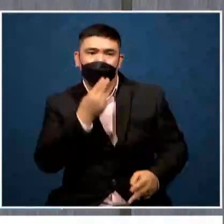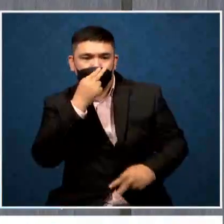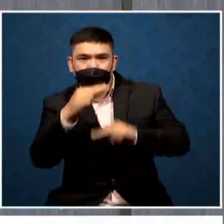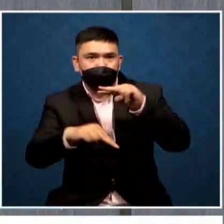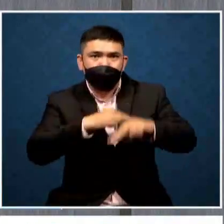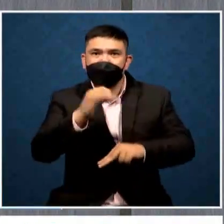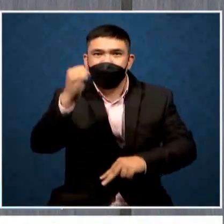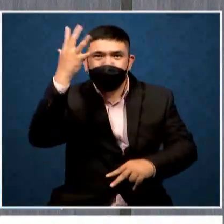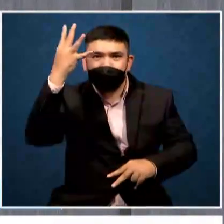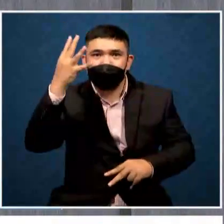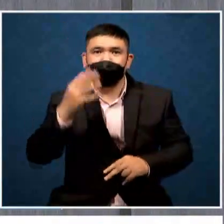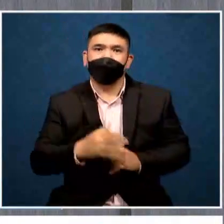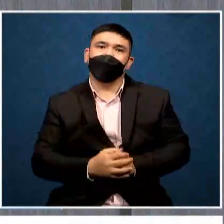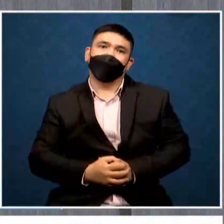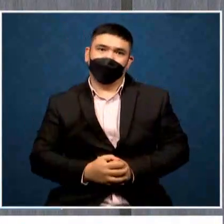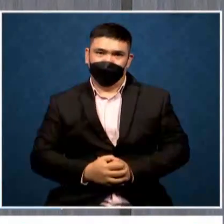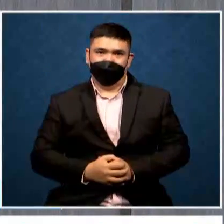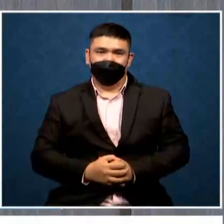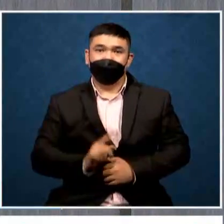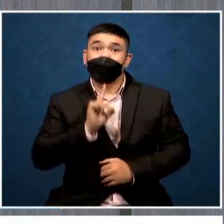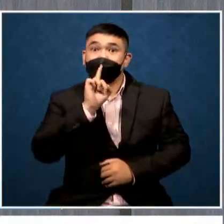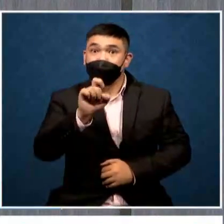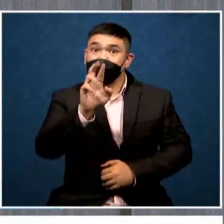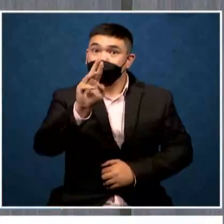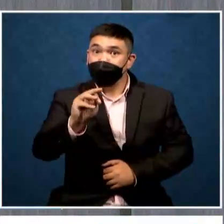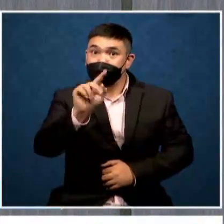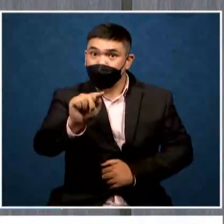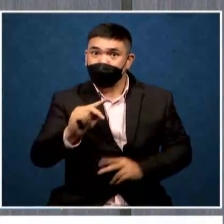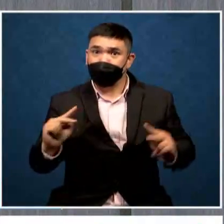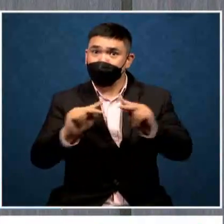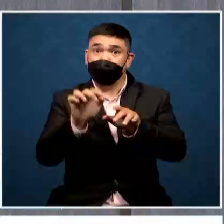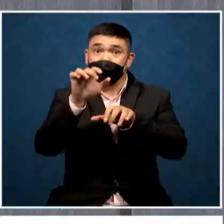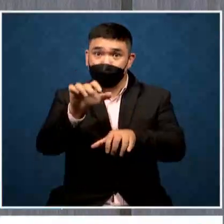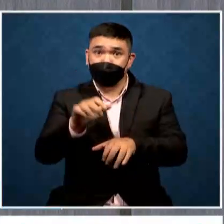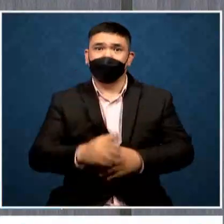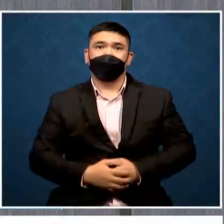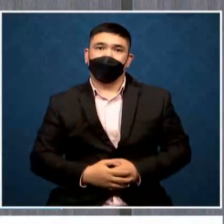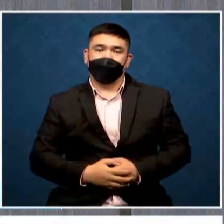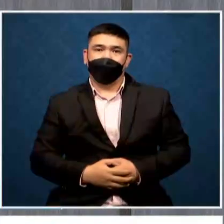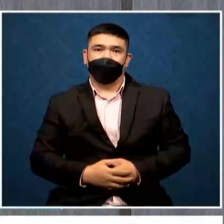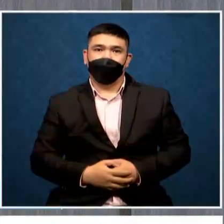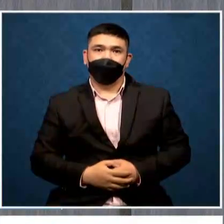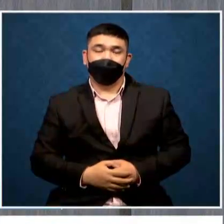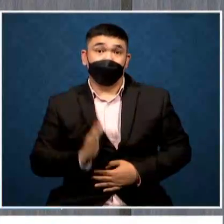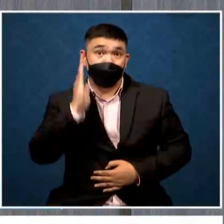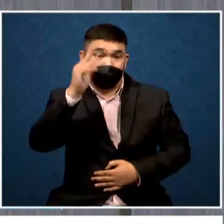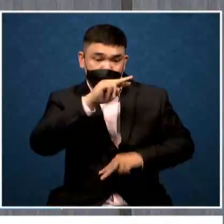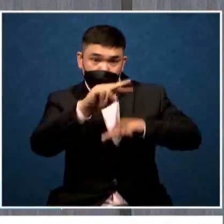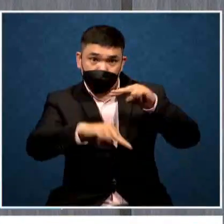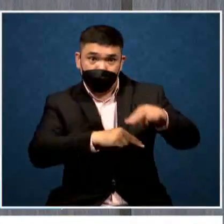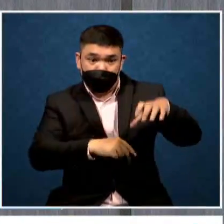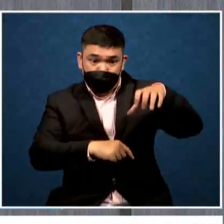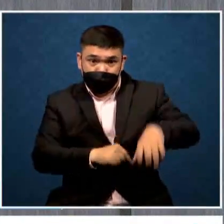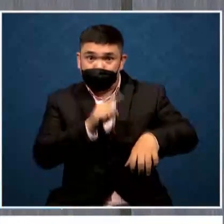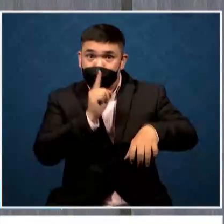ลยครับก็ขอเรียนถามท่านรัฐมนตรีว่าการกระทรวงมหาดไทยต่อการกำกับดูแลและ